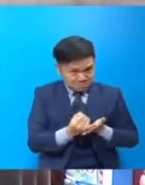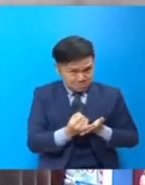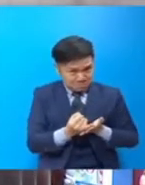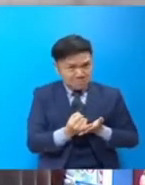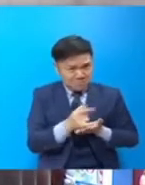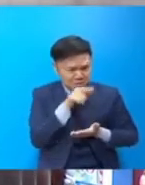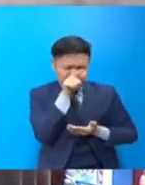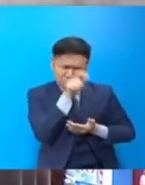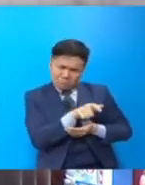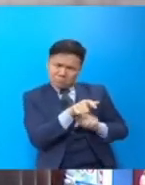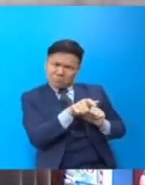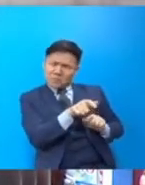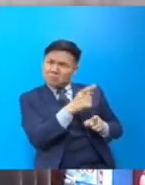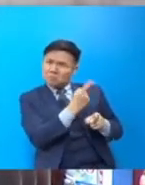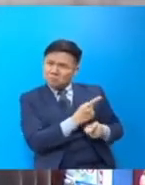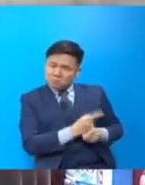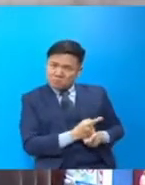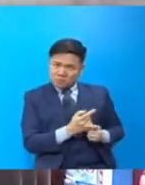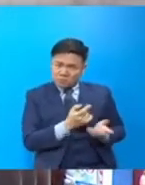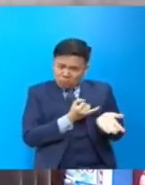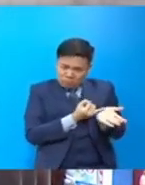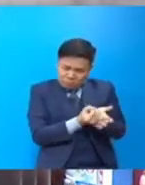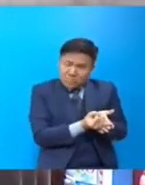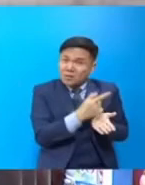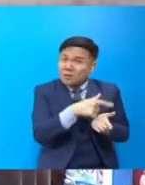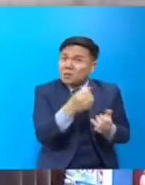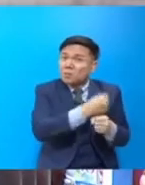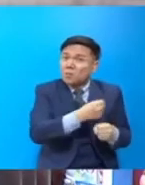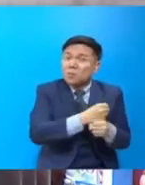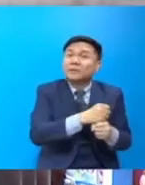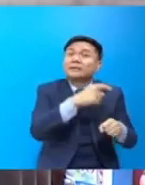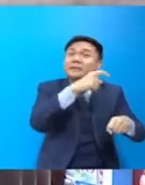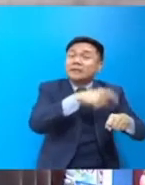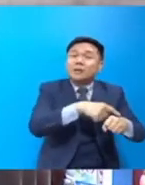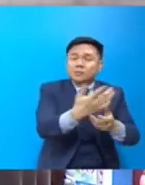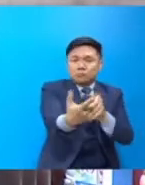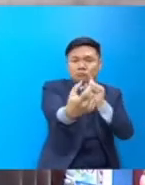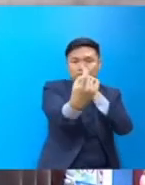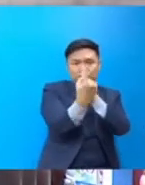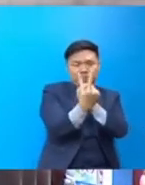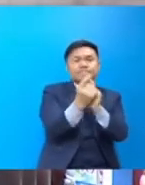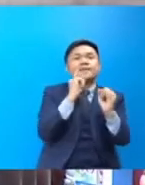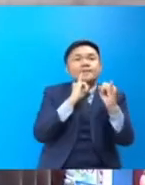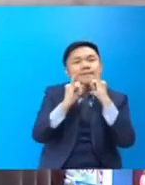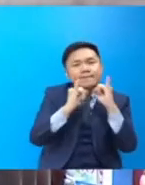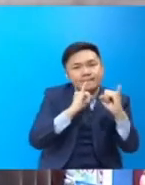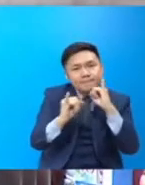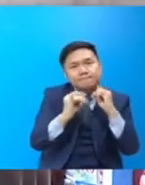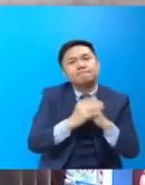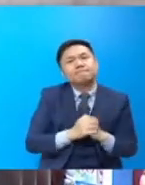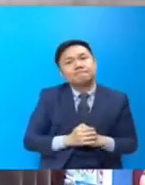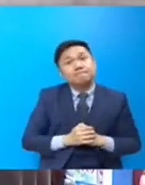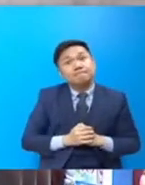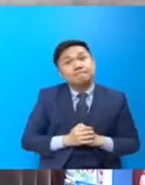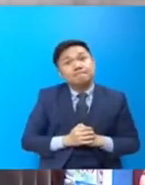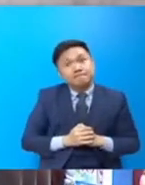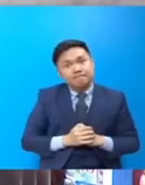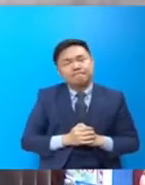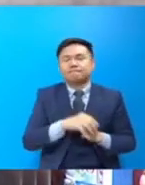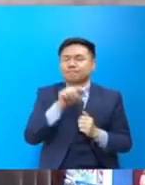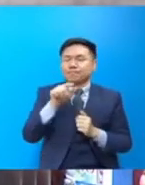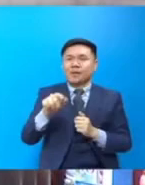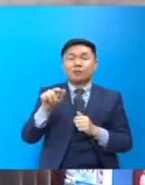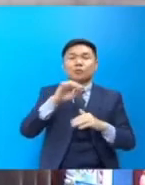seseorang calon pekerja waktu sesi temuduga dijalankan dan program-program